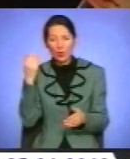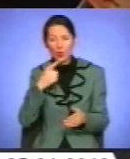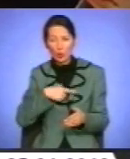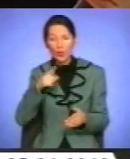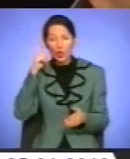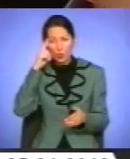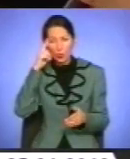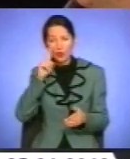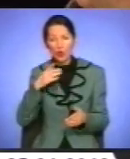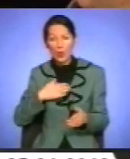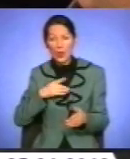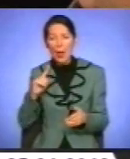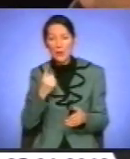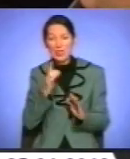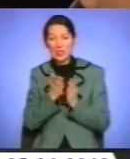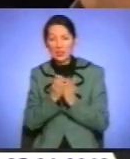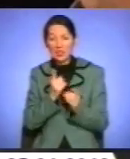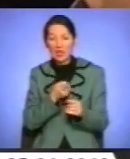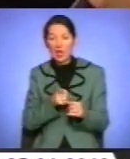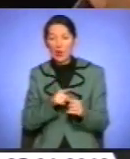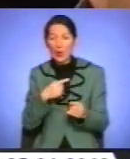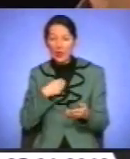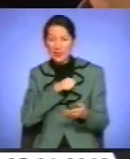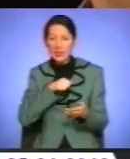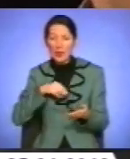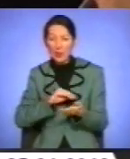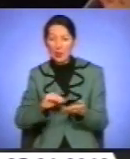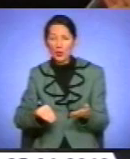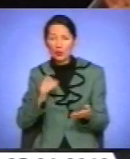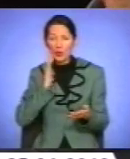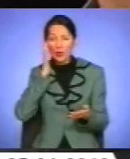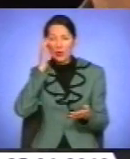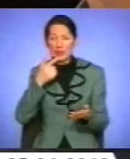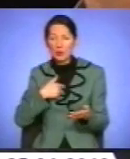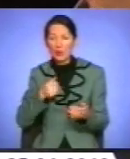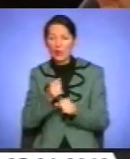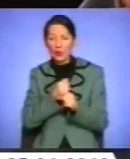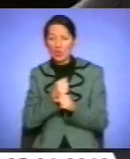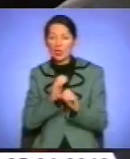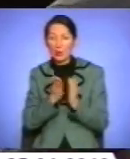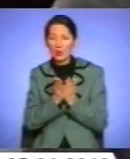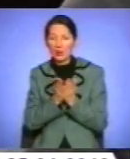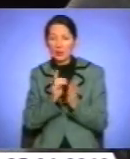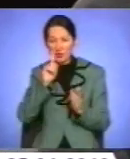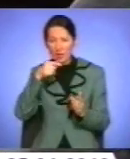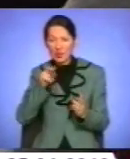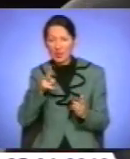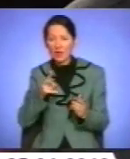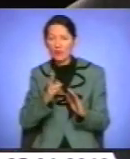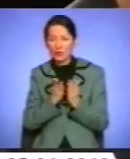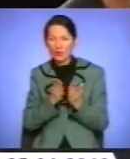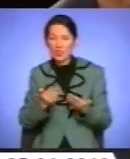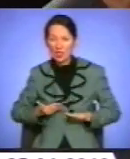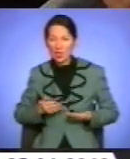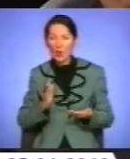в такій коричневій, от саме коричневій обкладинці. І ви знаєте, як в житті воно буває? Всі мої книжки,